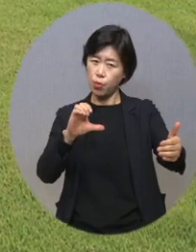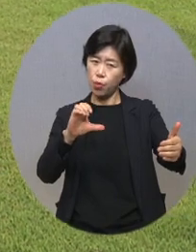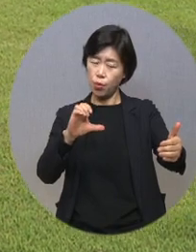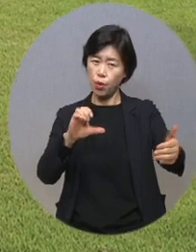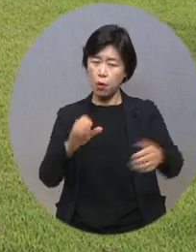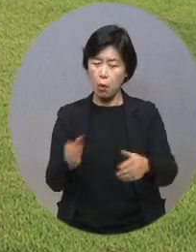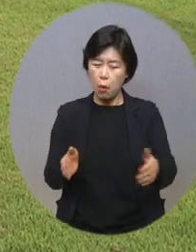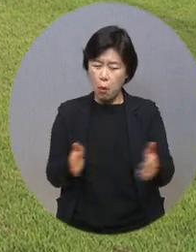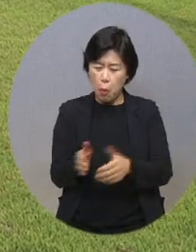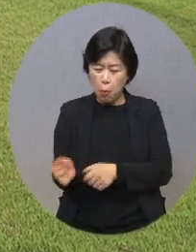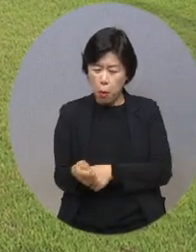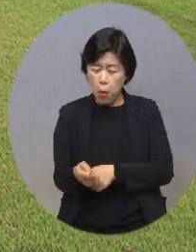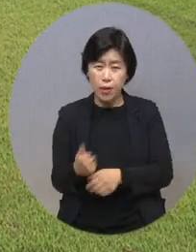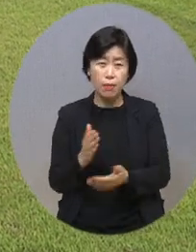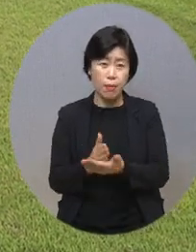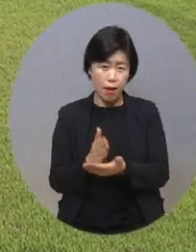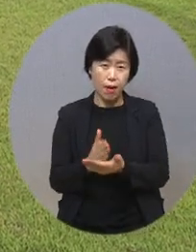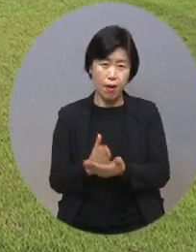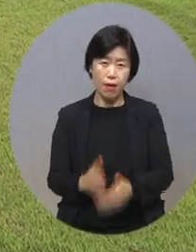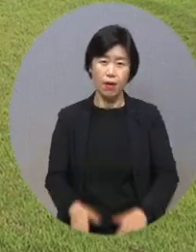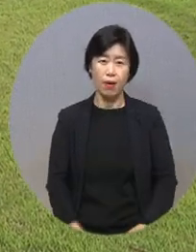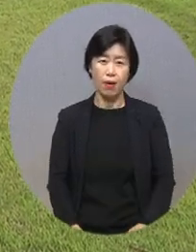치지 말고